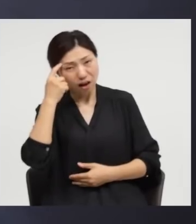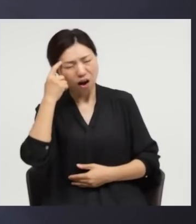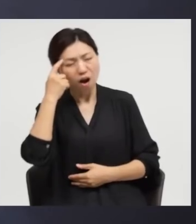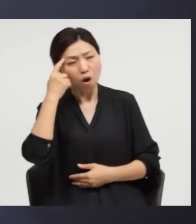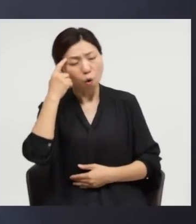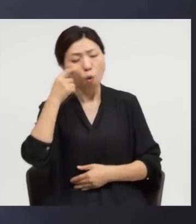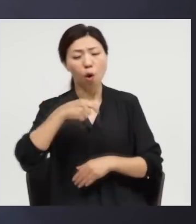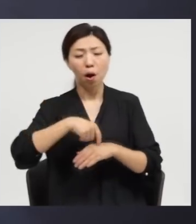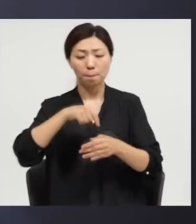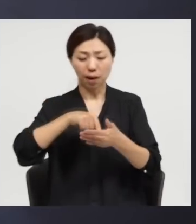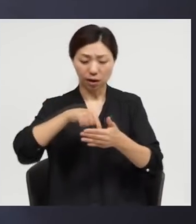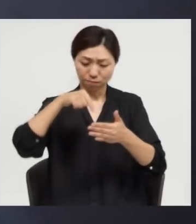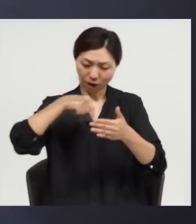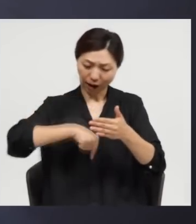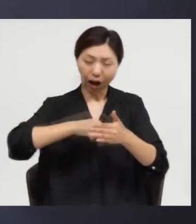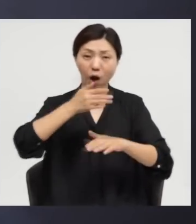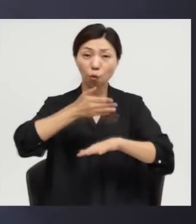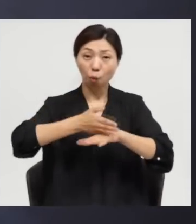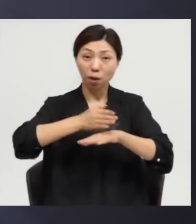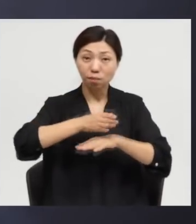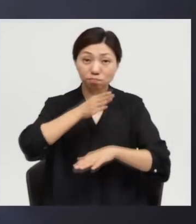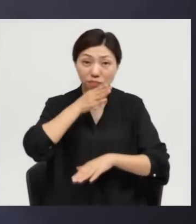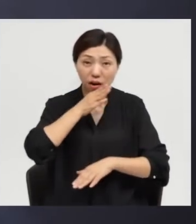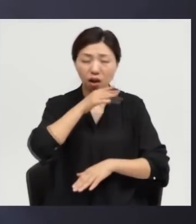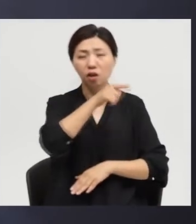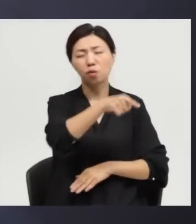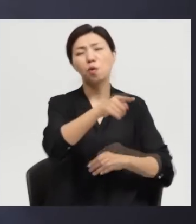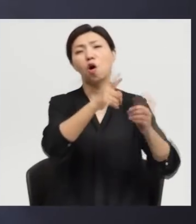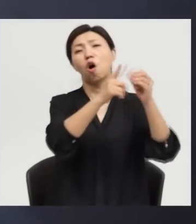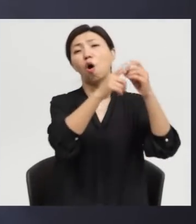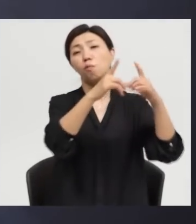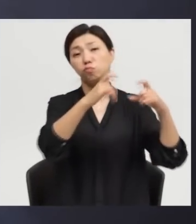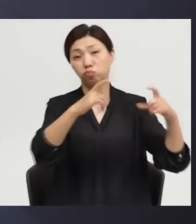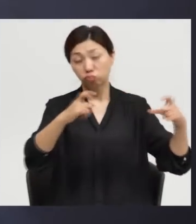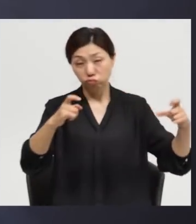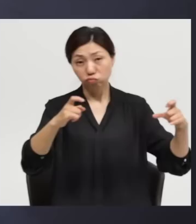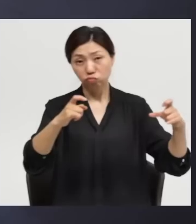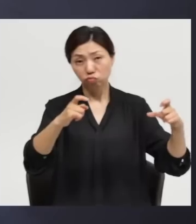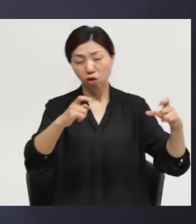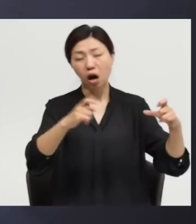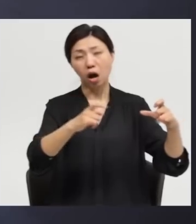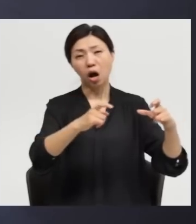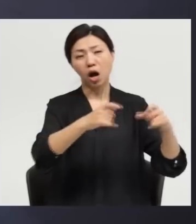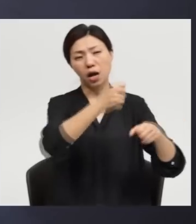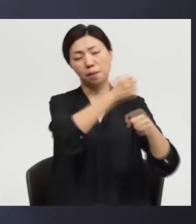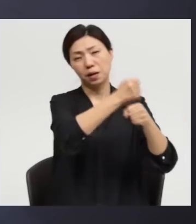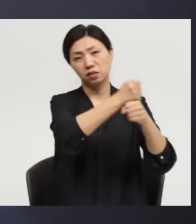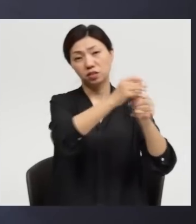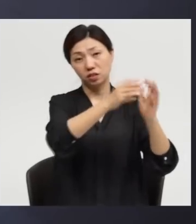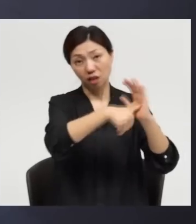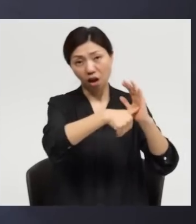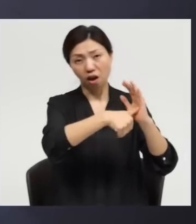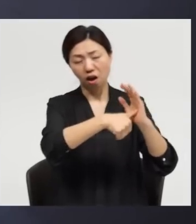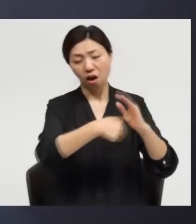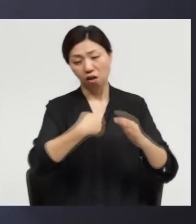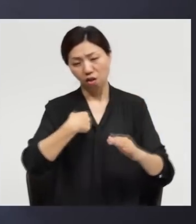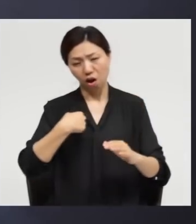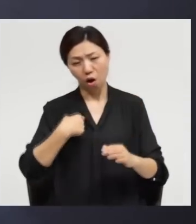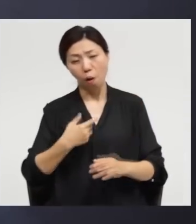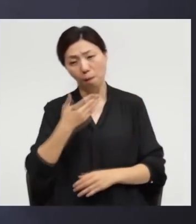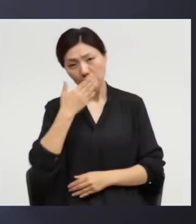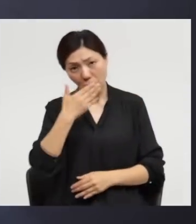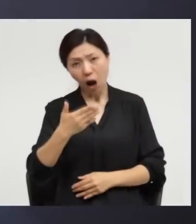고맙게 생각하고 있으면 그 자리에서 불사할 때 자기가 낼 수 있는 형편범위